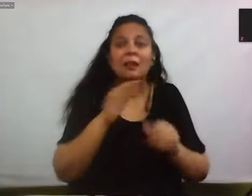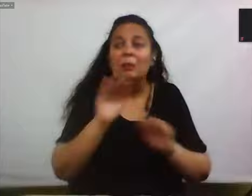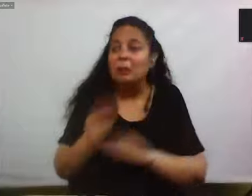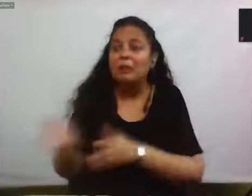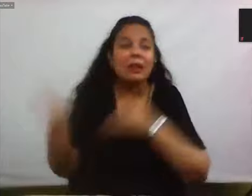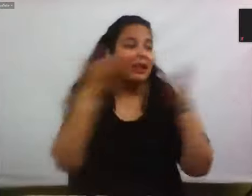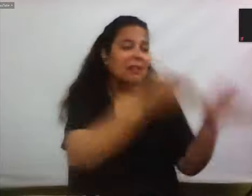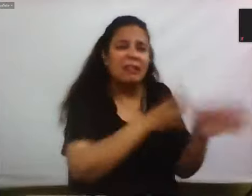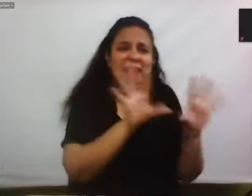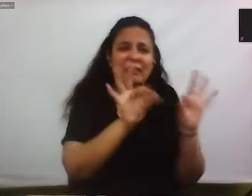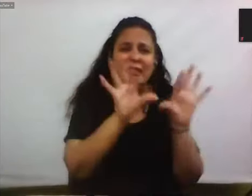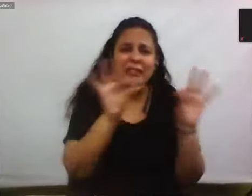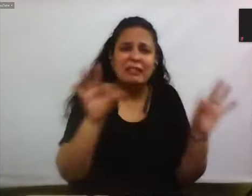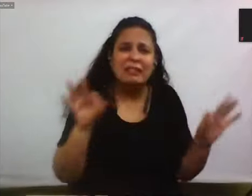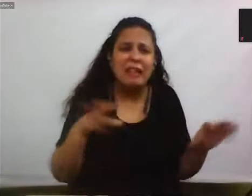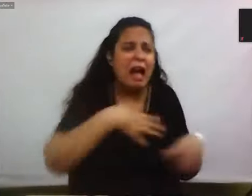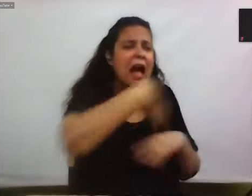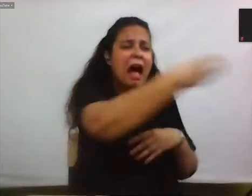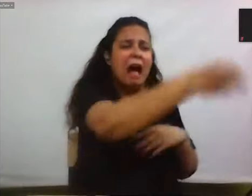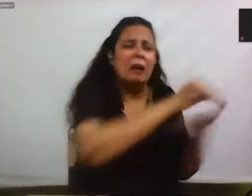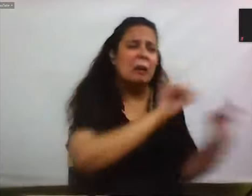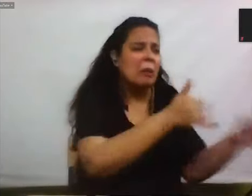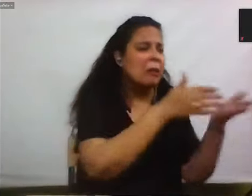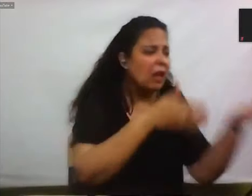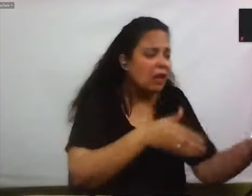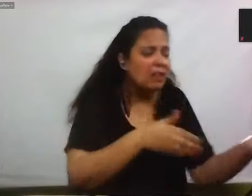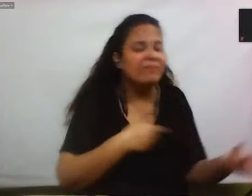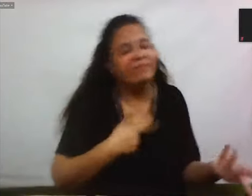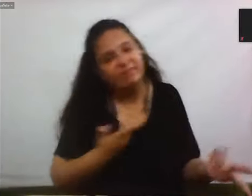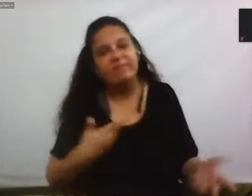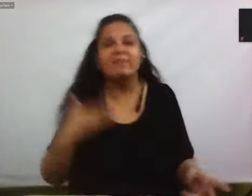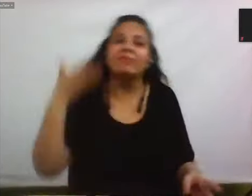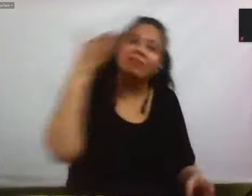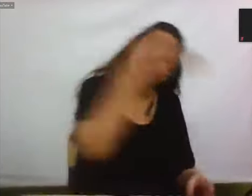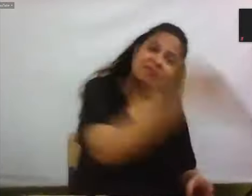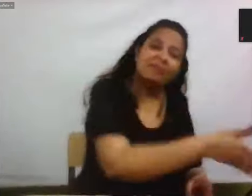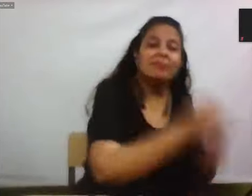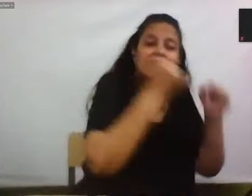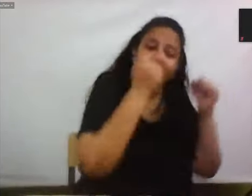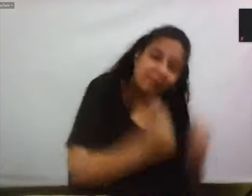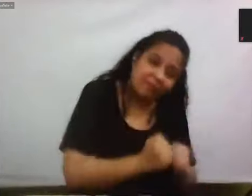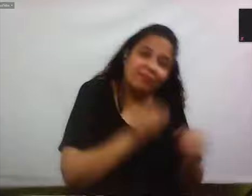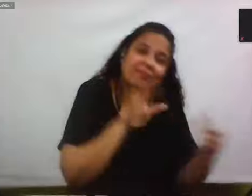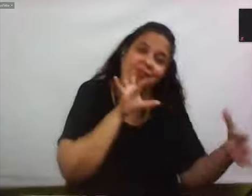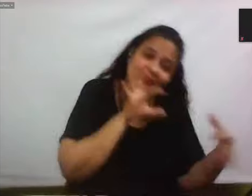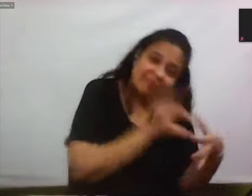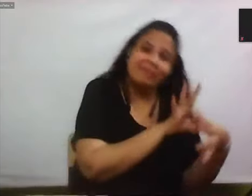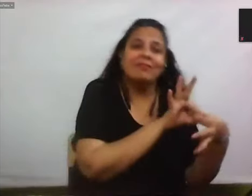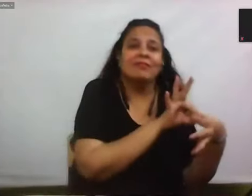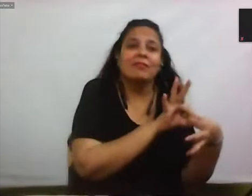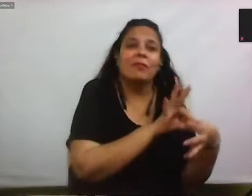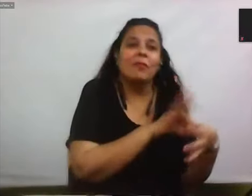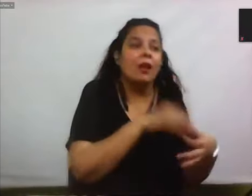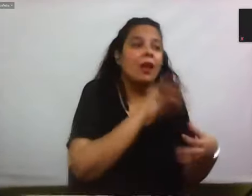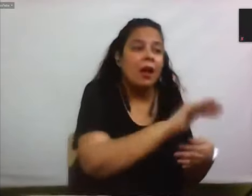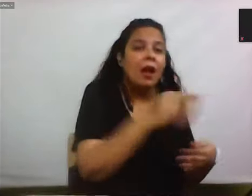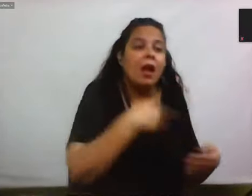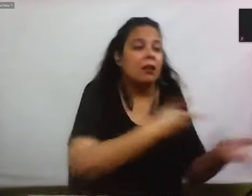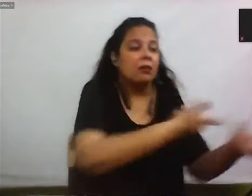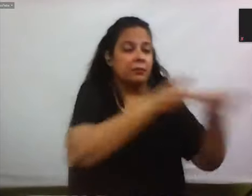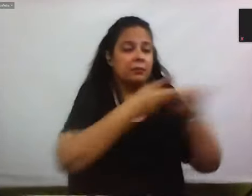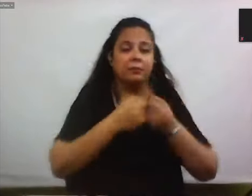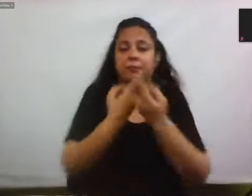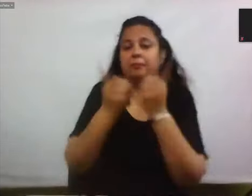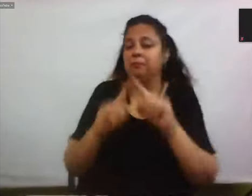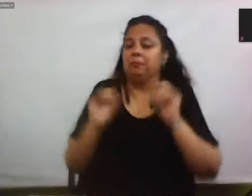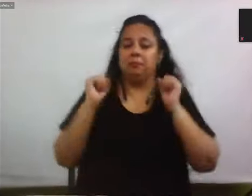पड़ेगा. तो आई थिंक हमें वहीं मतलब धरती पे ही रहना पड़ेगा, वहां से ही बच्चे को लेके आना पड़ेगा.